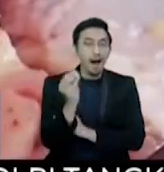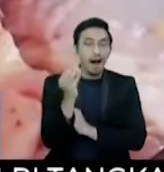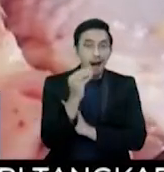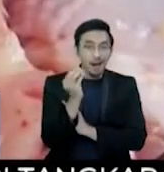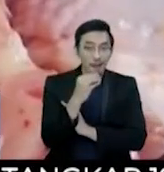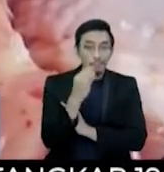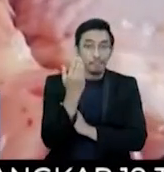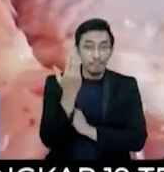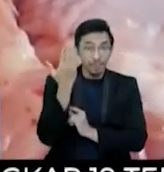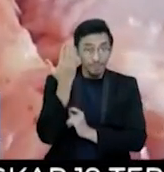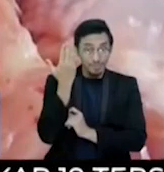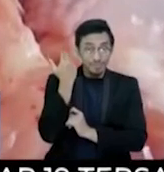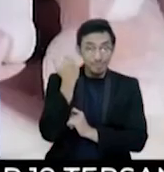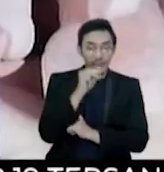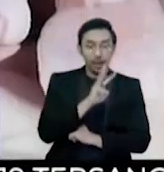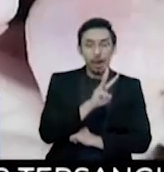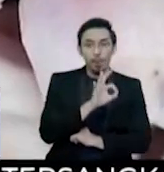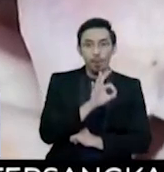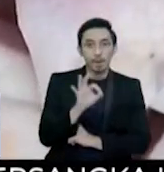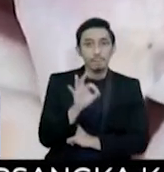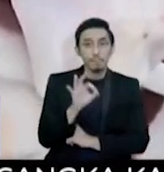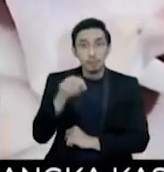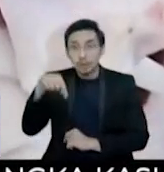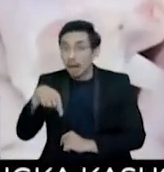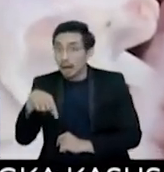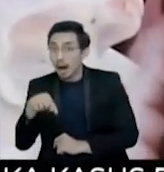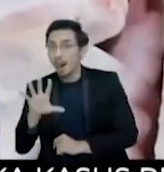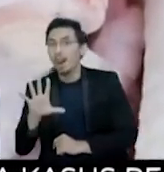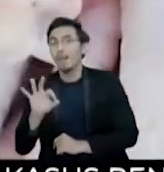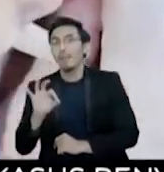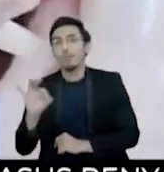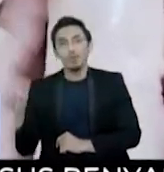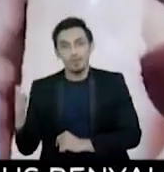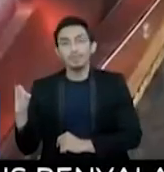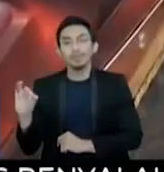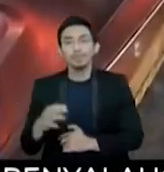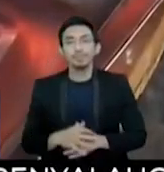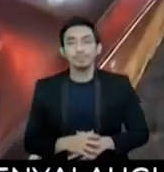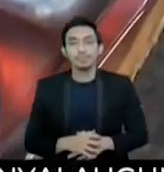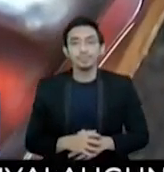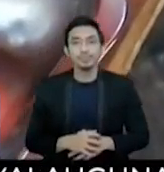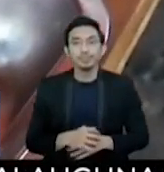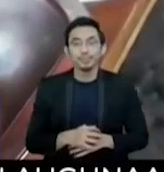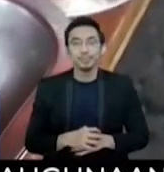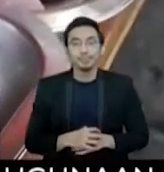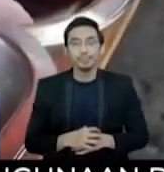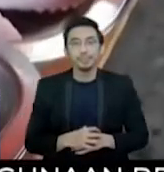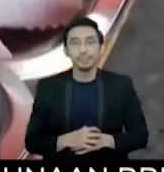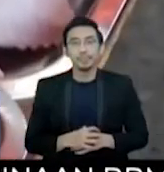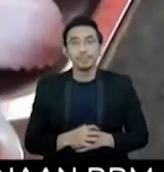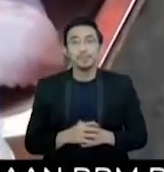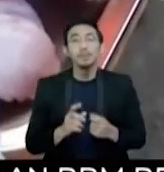semula dijual di kisaran harga 30, kini sudah mencapai Rp50.000 per kilogramnya. Harga daging sapi